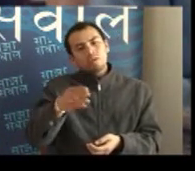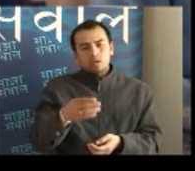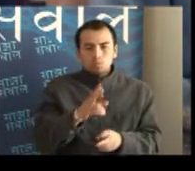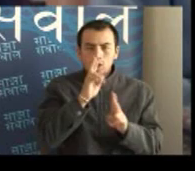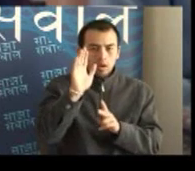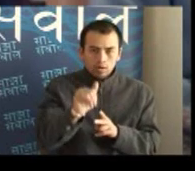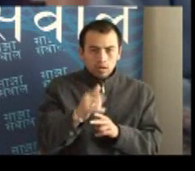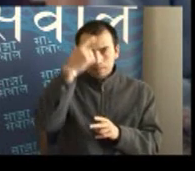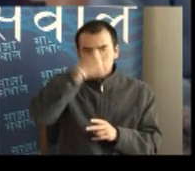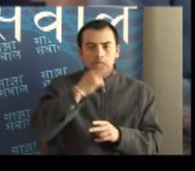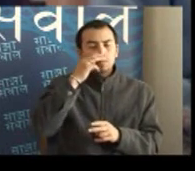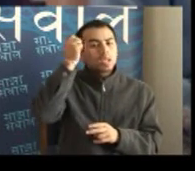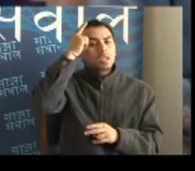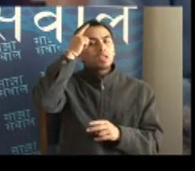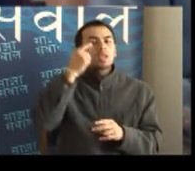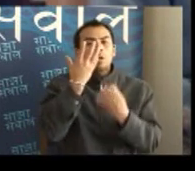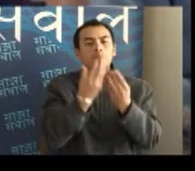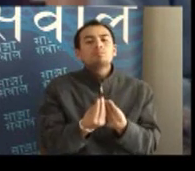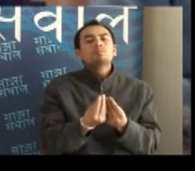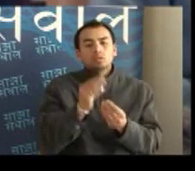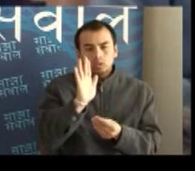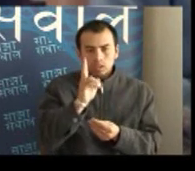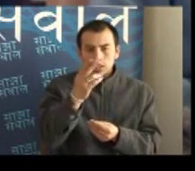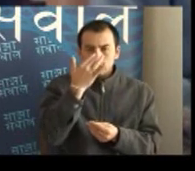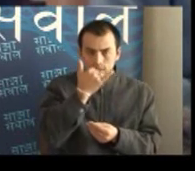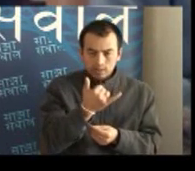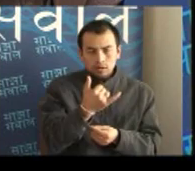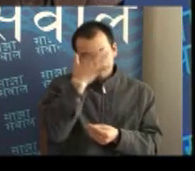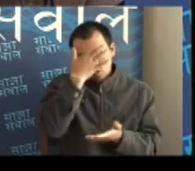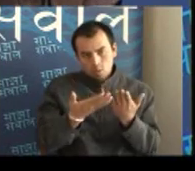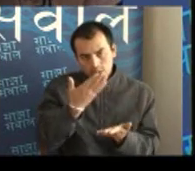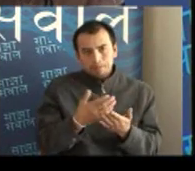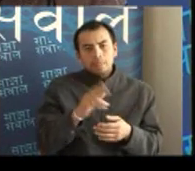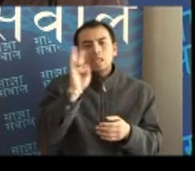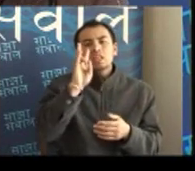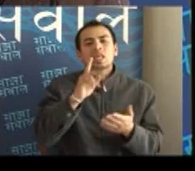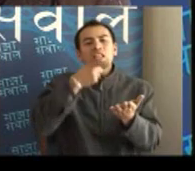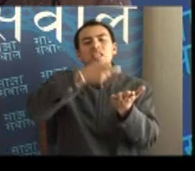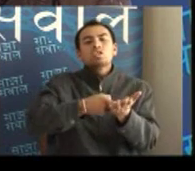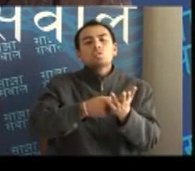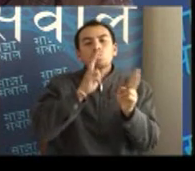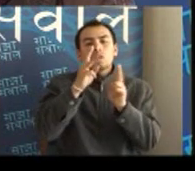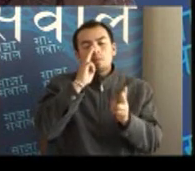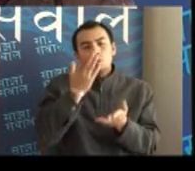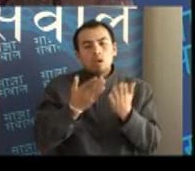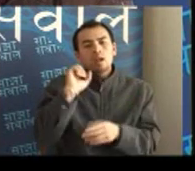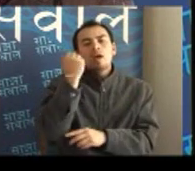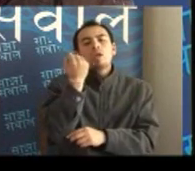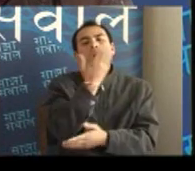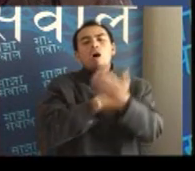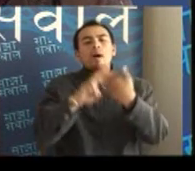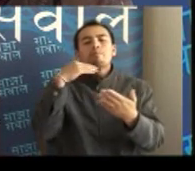हुँदाखेरि यो व्यक्तिमा चाहिँ चेतनाको अभाव भएको हिसाबले पनि मलाई लाग्छ। र अर्को चाहिँ जस्तै शिक्षा नीतिको कुराहरूमा चाहिँ जहाँसम्म लाग्छ राष्ट्रिय